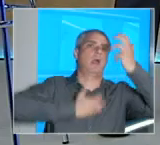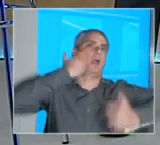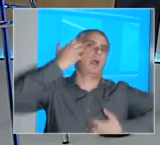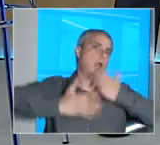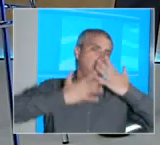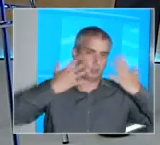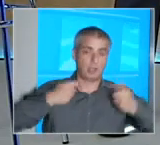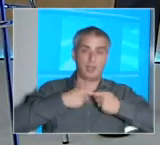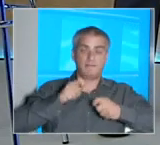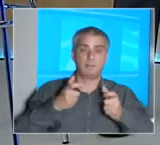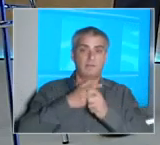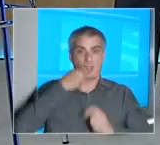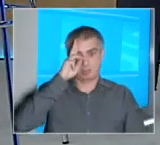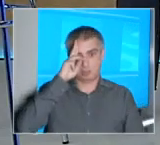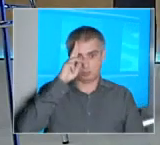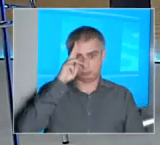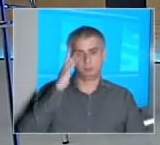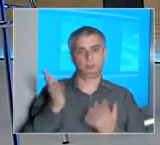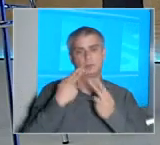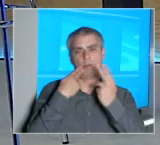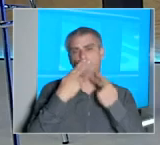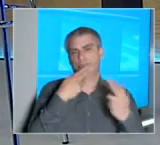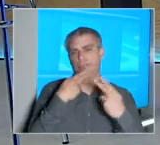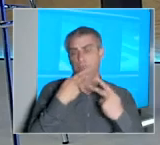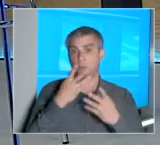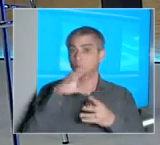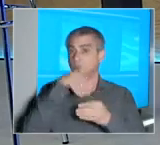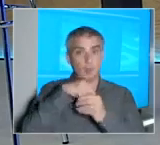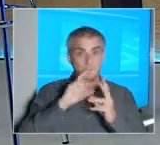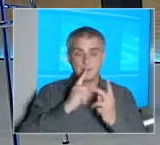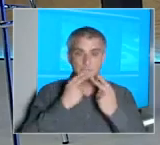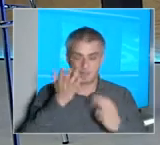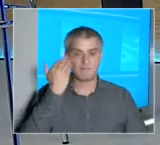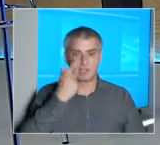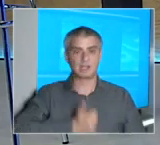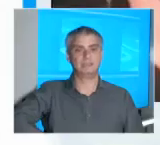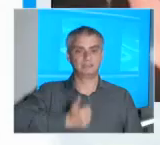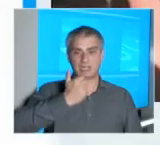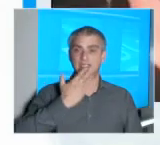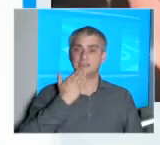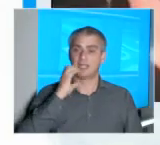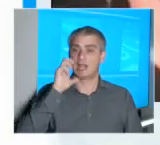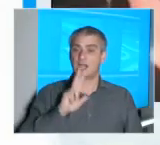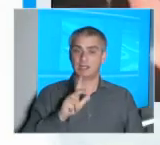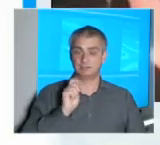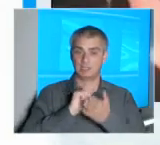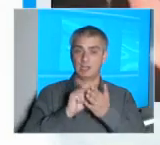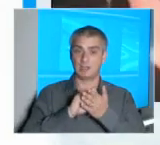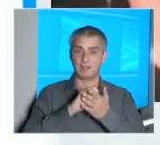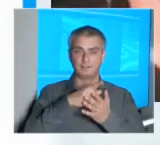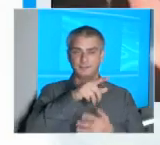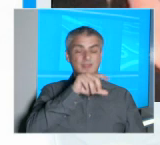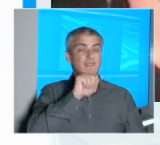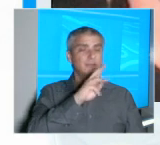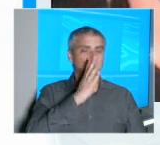גדולה, חברי מפלגת הליכוד מיהרו להגיב. בין המגיבים היה גם השר ישראל כץ שכתב בטוויטר,